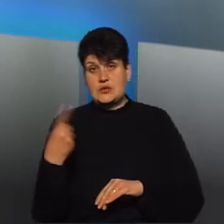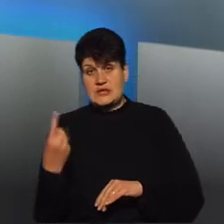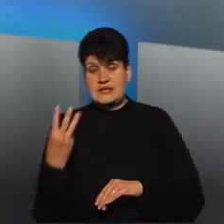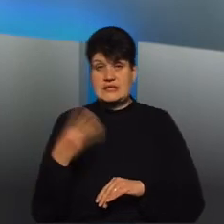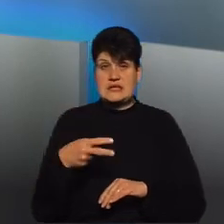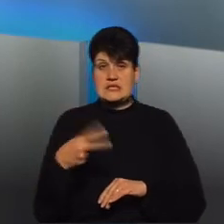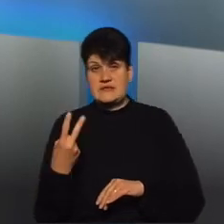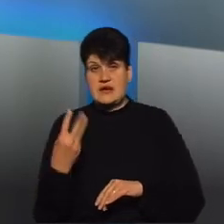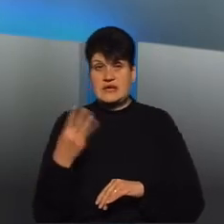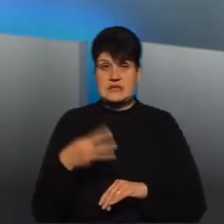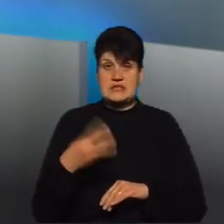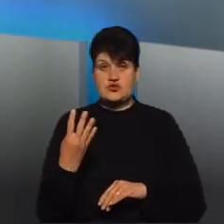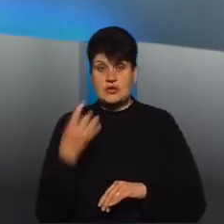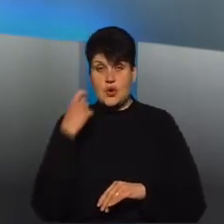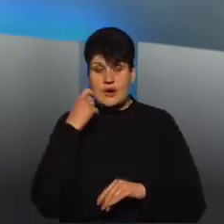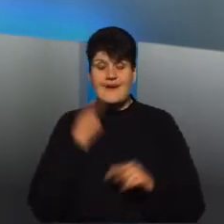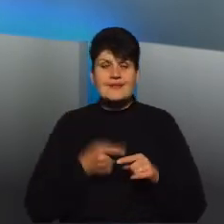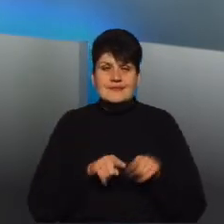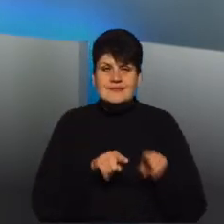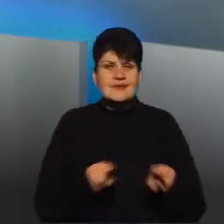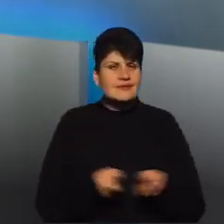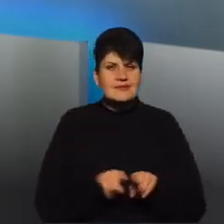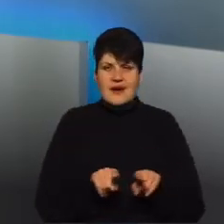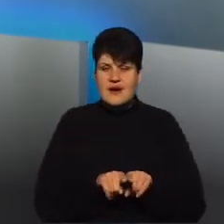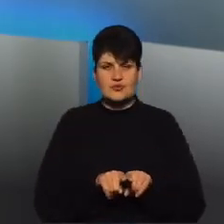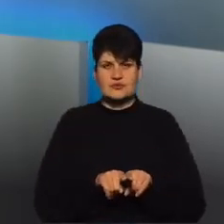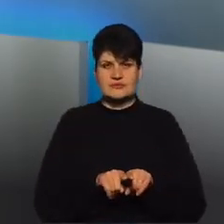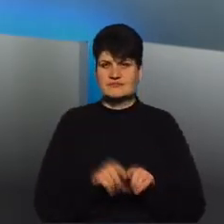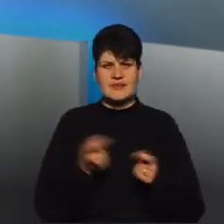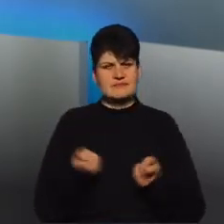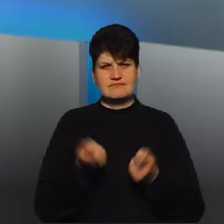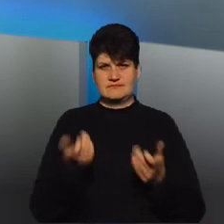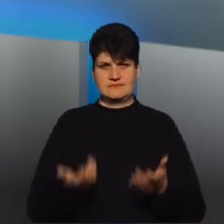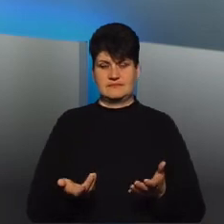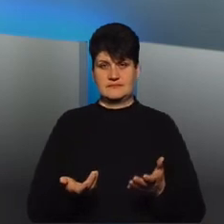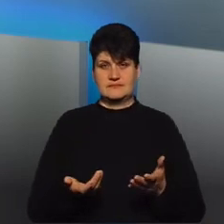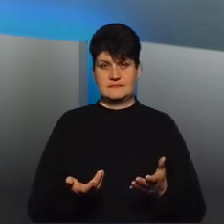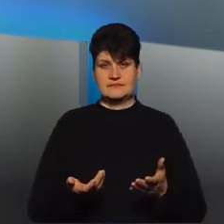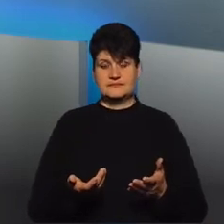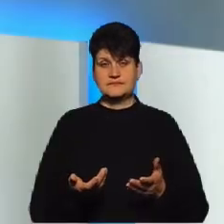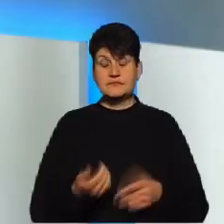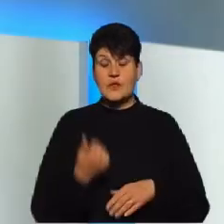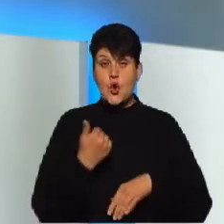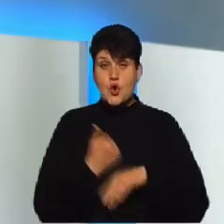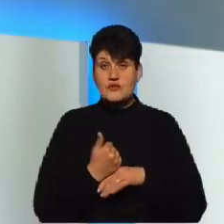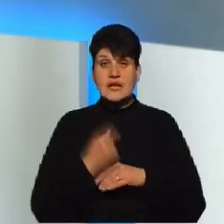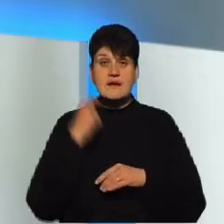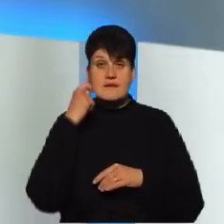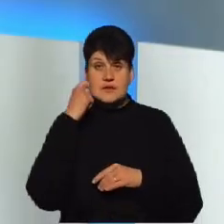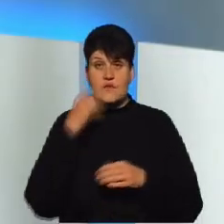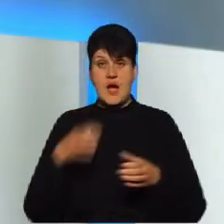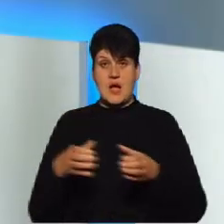роки, але це теж їх, на щастя, небагато. Головна вікова категорія –